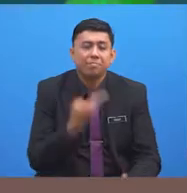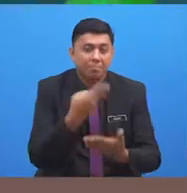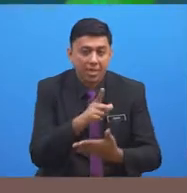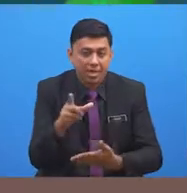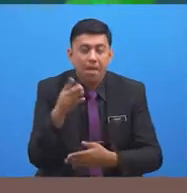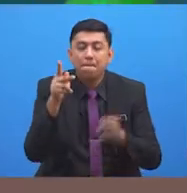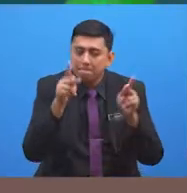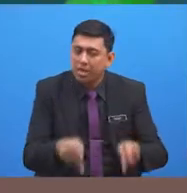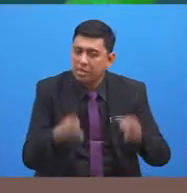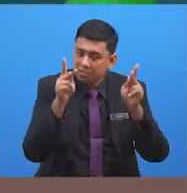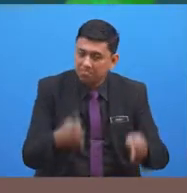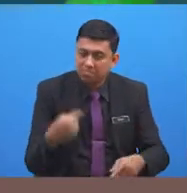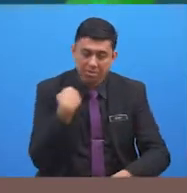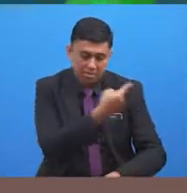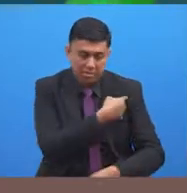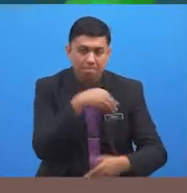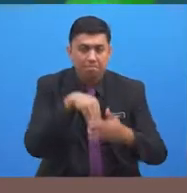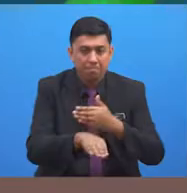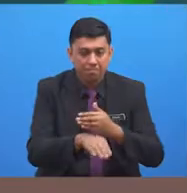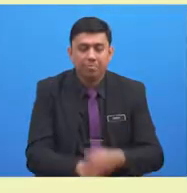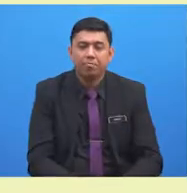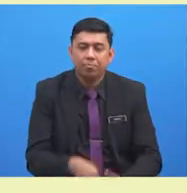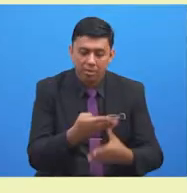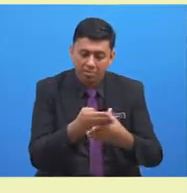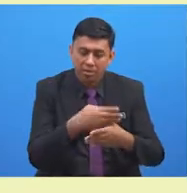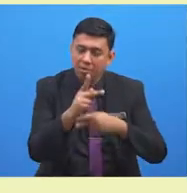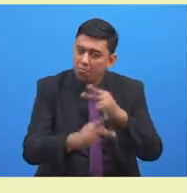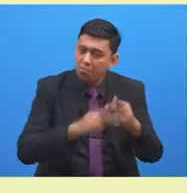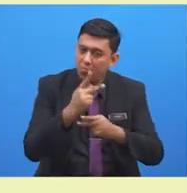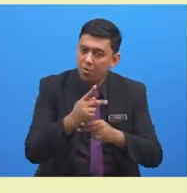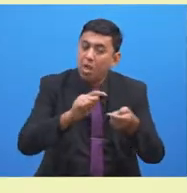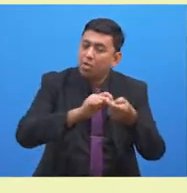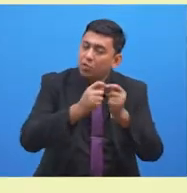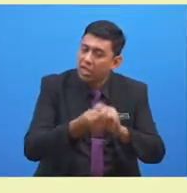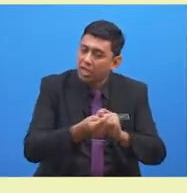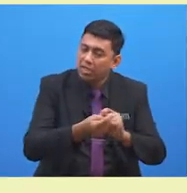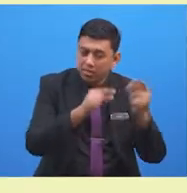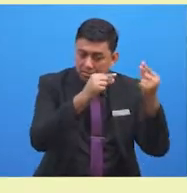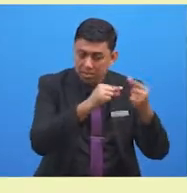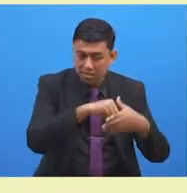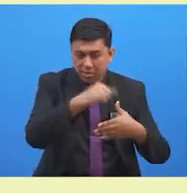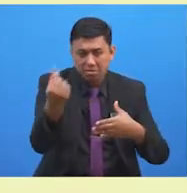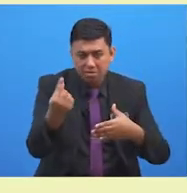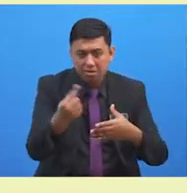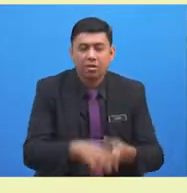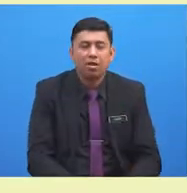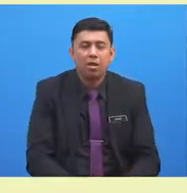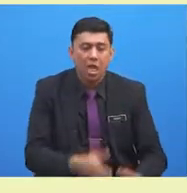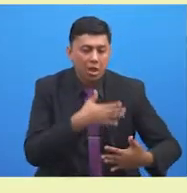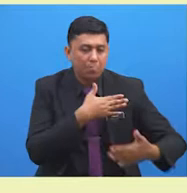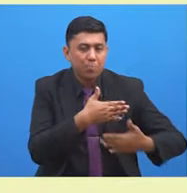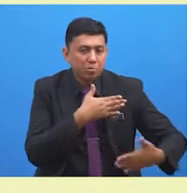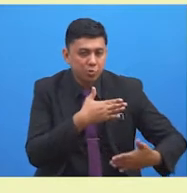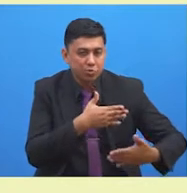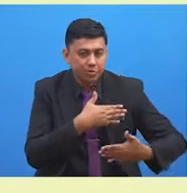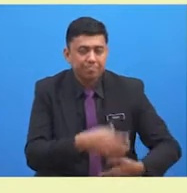Baiklah, pelajar-pelajar. Kita masuk kepada bahagian proses pertukaran gas respiratory.